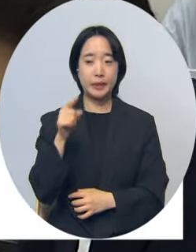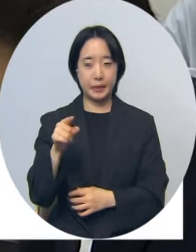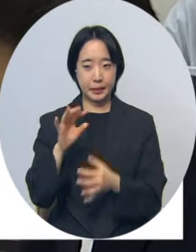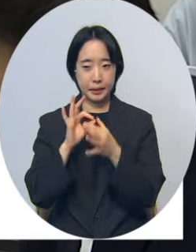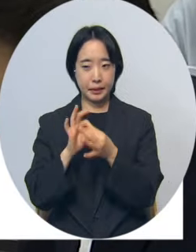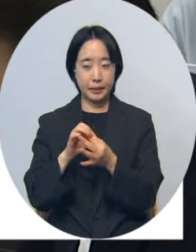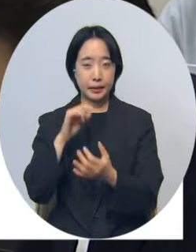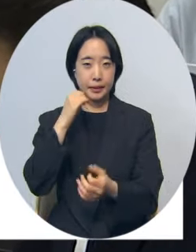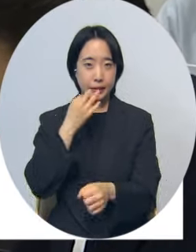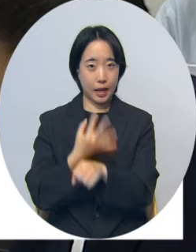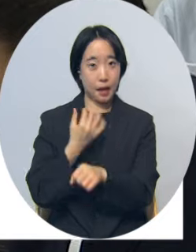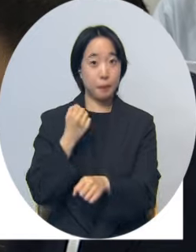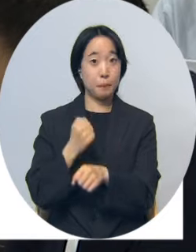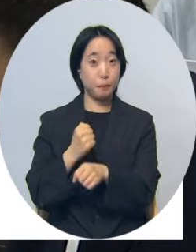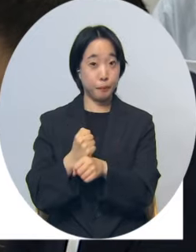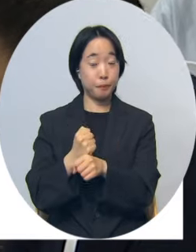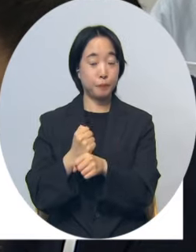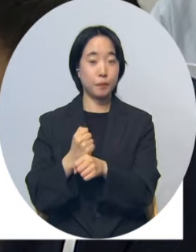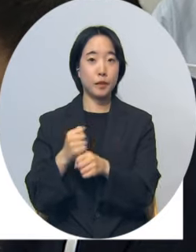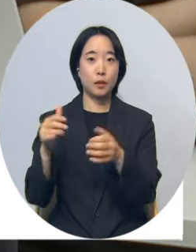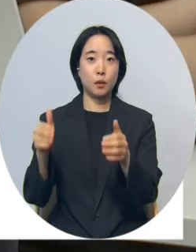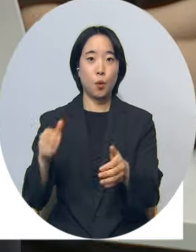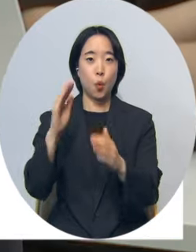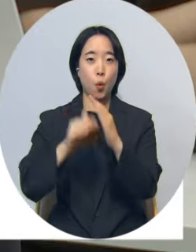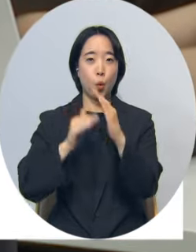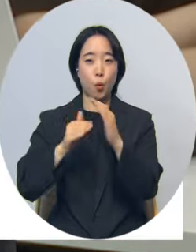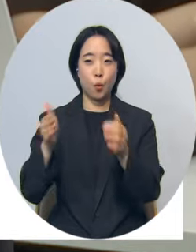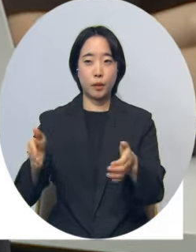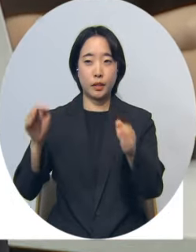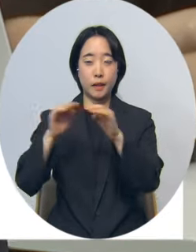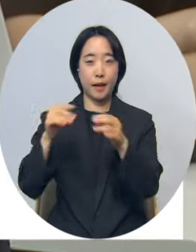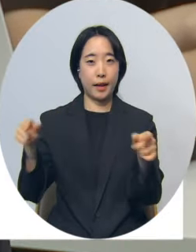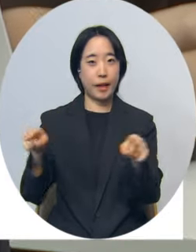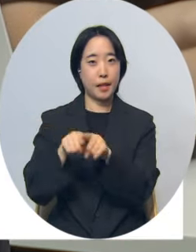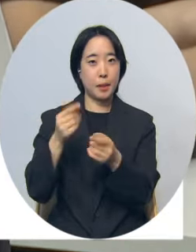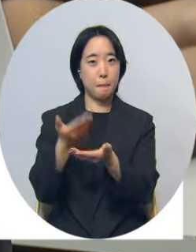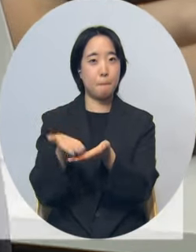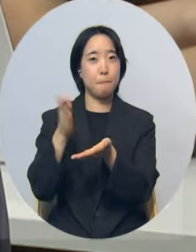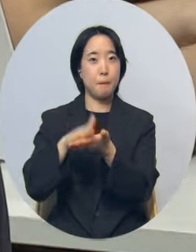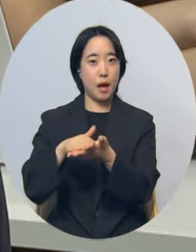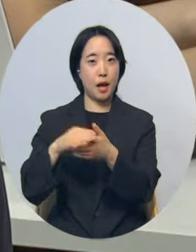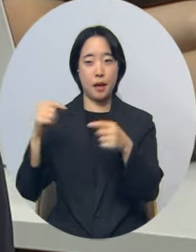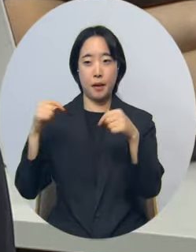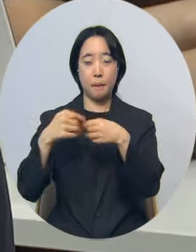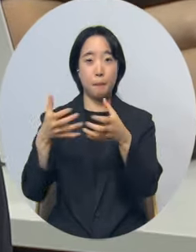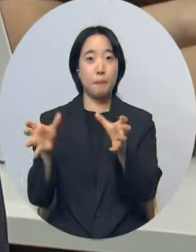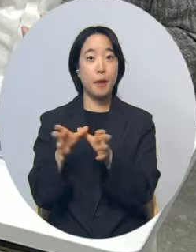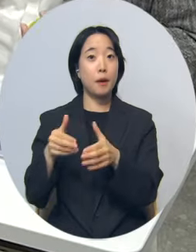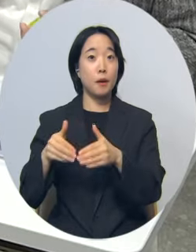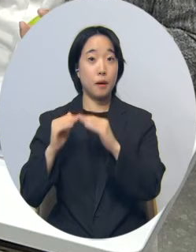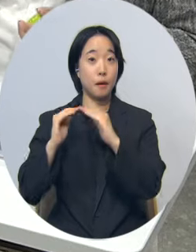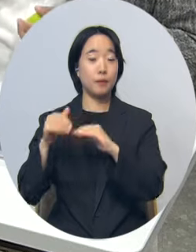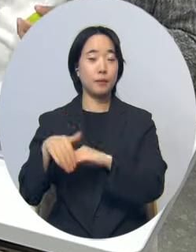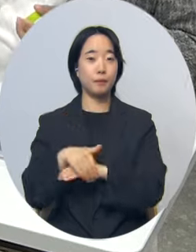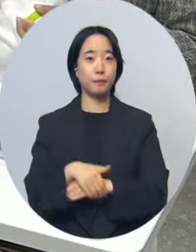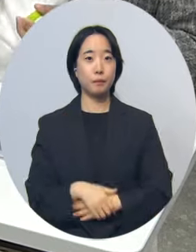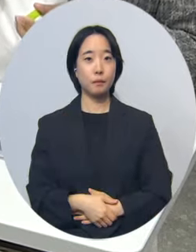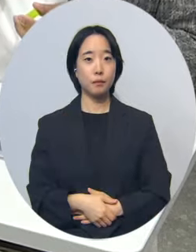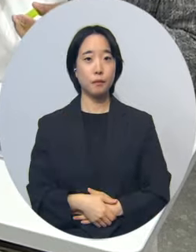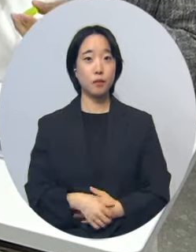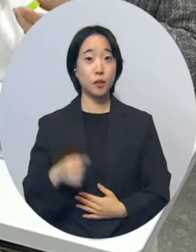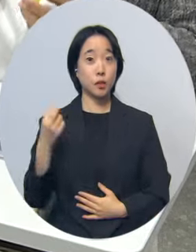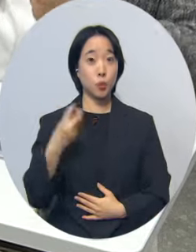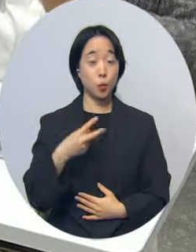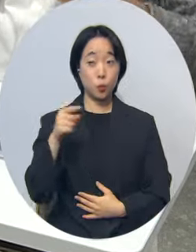사업 시행자가 참여하는 공공시설 복합개발 추진 협의회를 출범시킬 방침입니다. 또 사업성을 끌어올리기